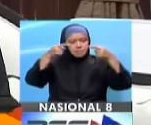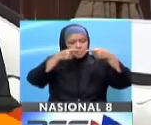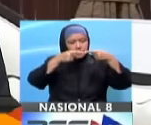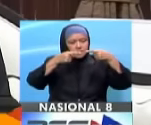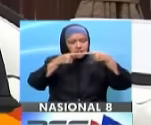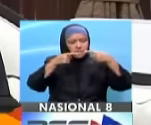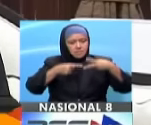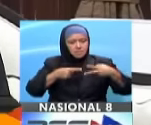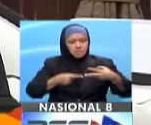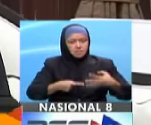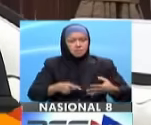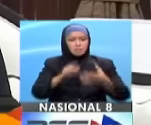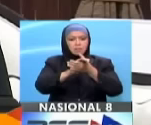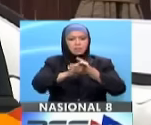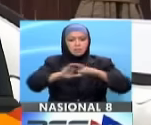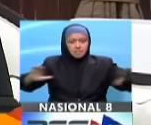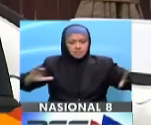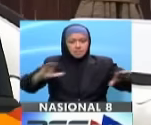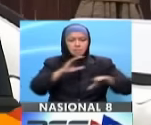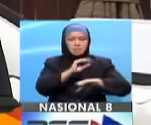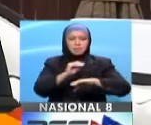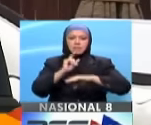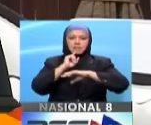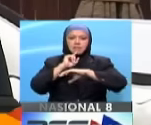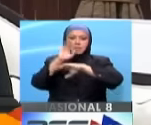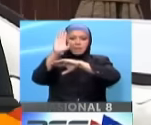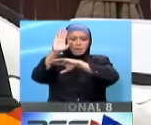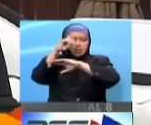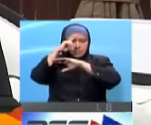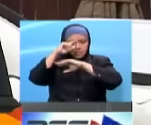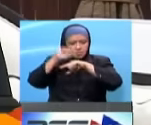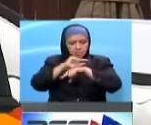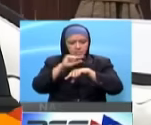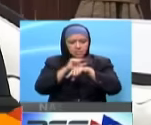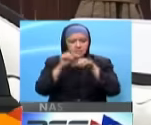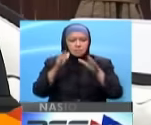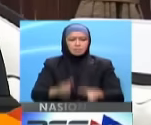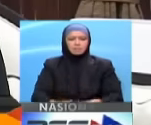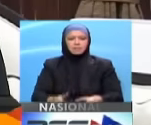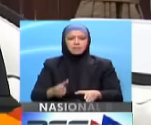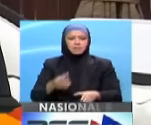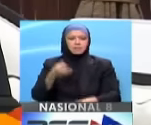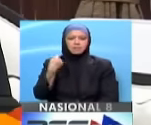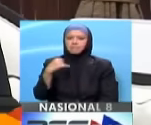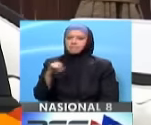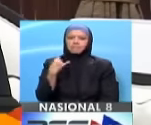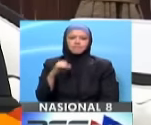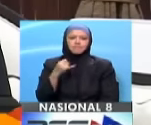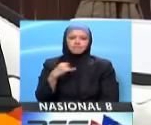dan jaminan kepada pengguna juga tidak akan